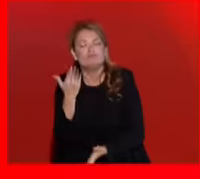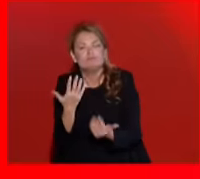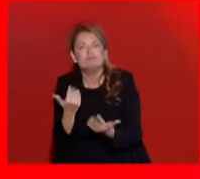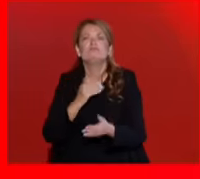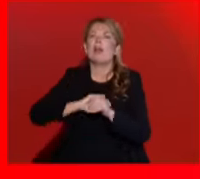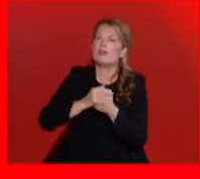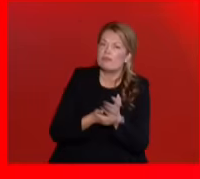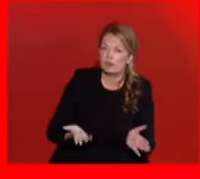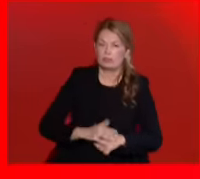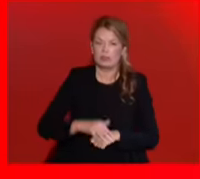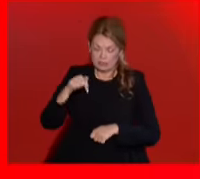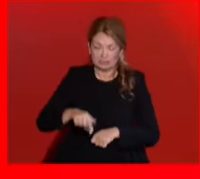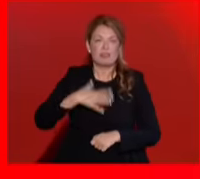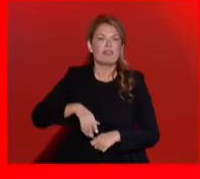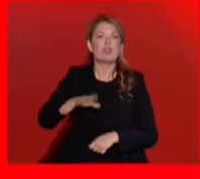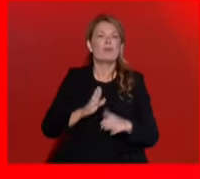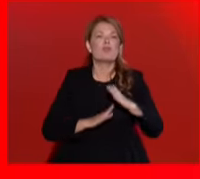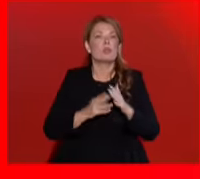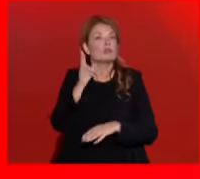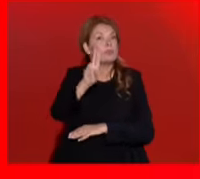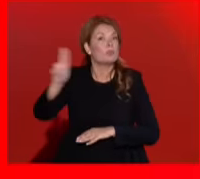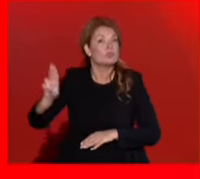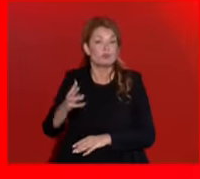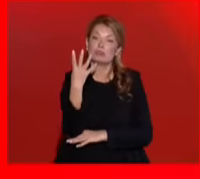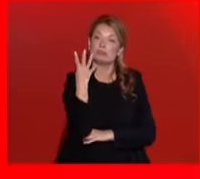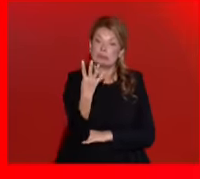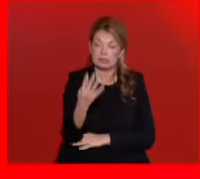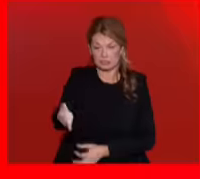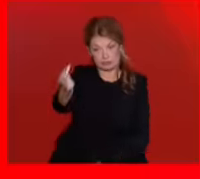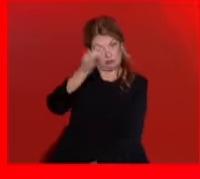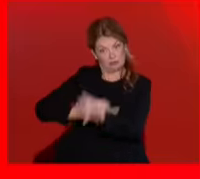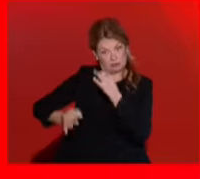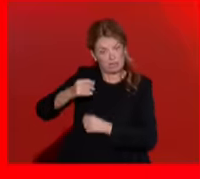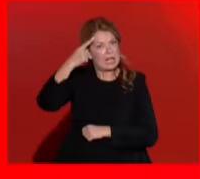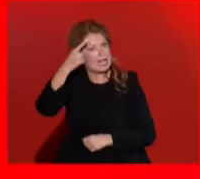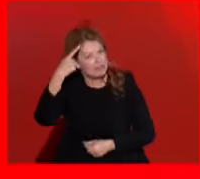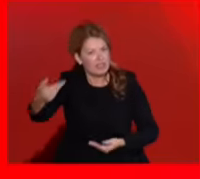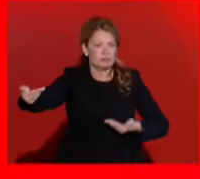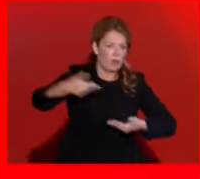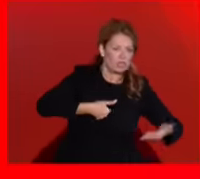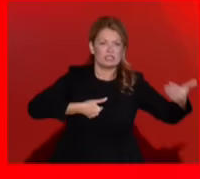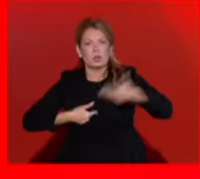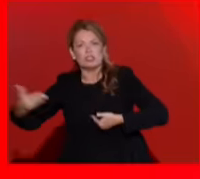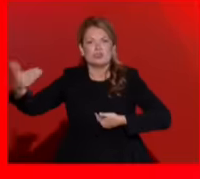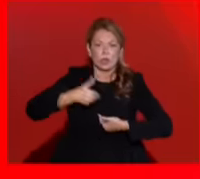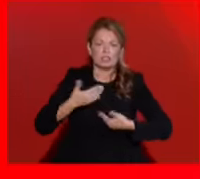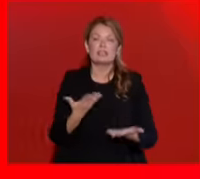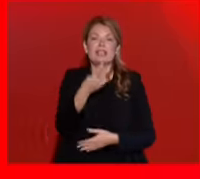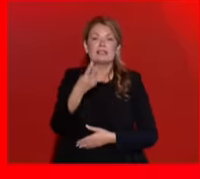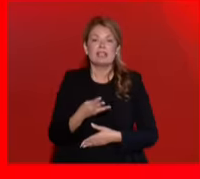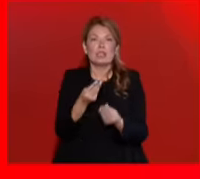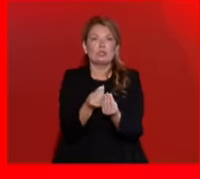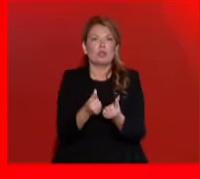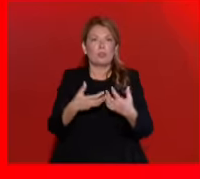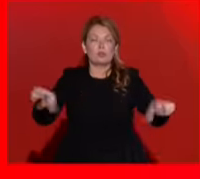υποψηφίους πρόεδρους του κόμματος, τις ιδέες τους, τις προτάσεις τους για το πώς αυτό το κόμμα θα επανενωθεί,